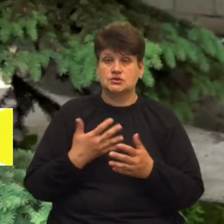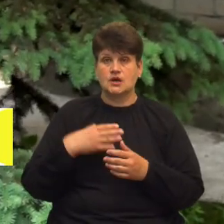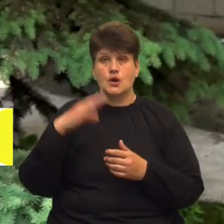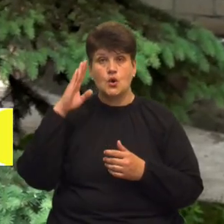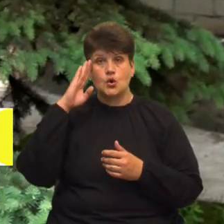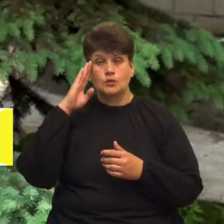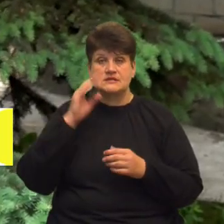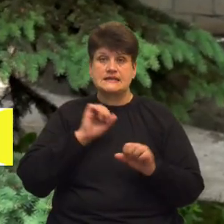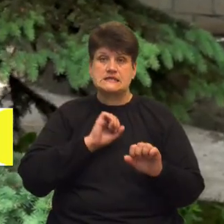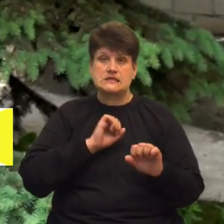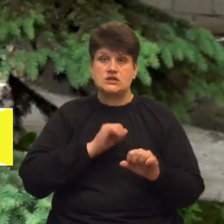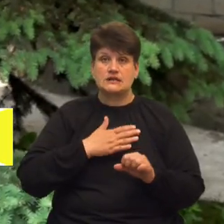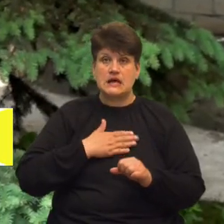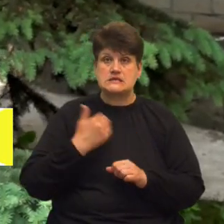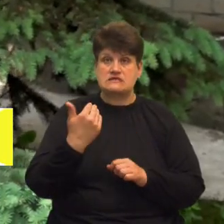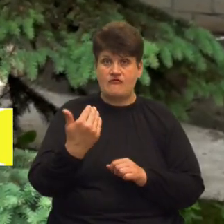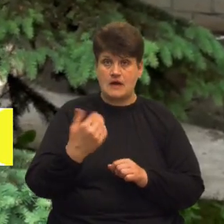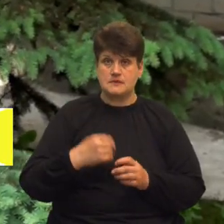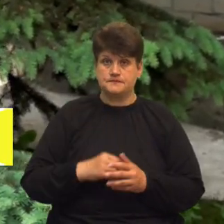які захищають нас з вами,